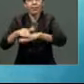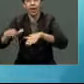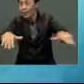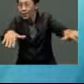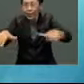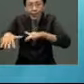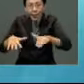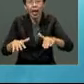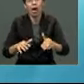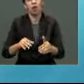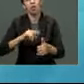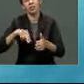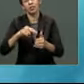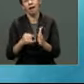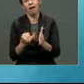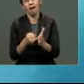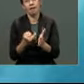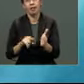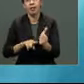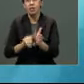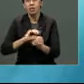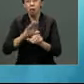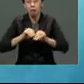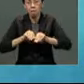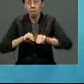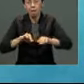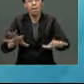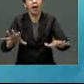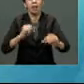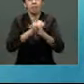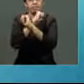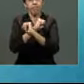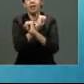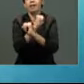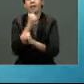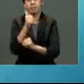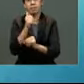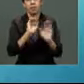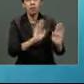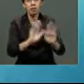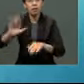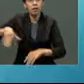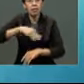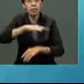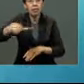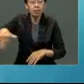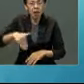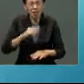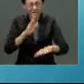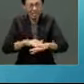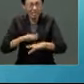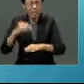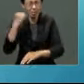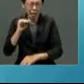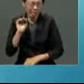ของการกระจายของเชื้อนะครับไม่ให้แพร่ออกไปมากนะครับฝากทุกท่านด้วยที่ต้องเน้นย้ำตรงนี้ขึ้นม